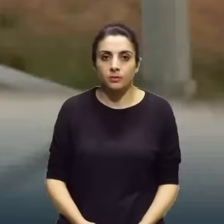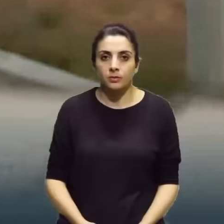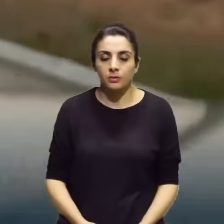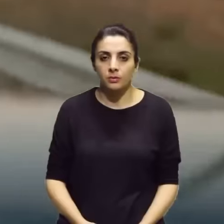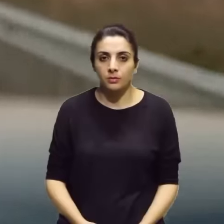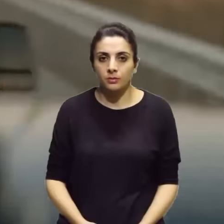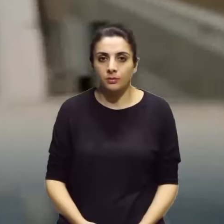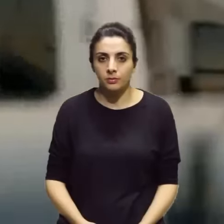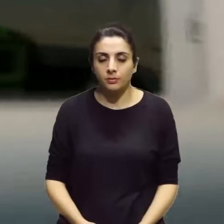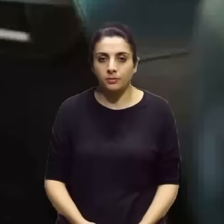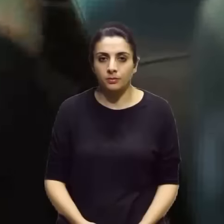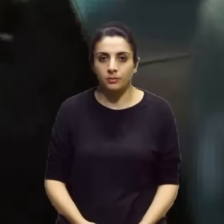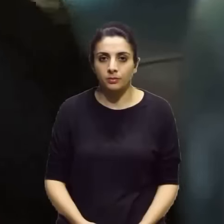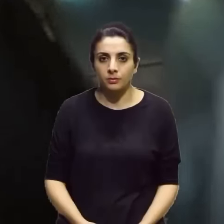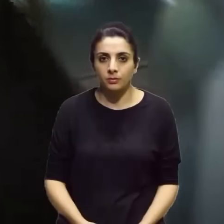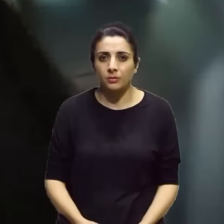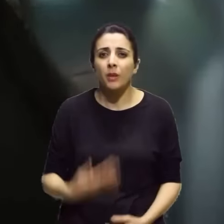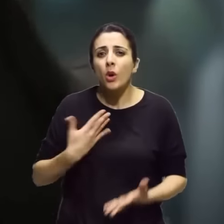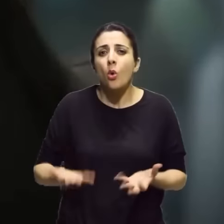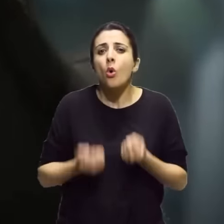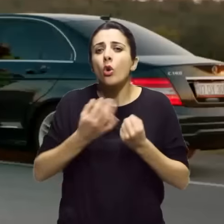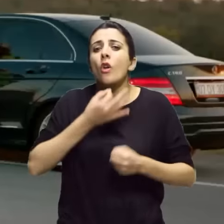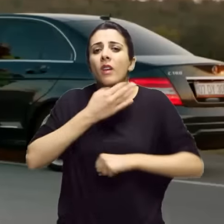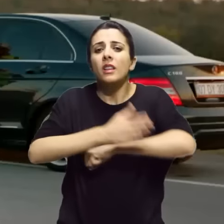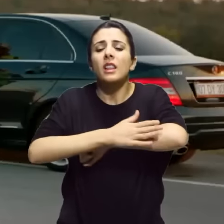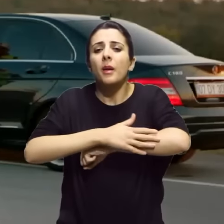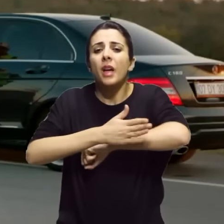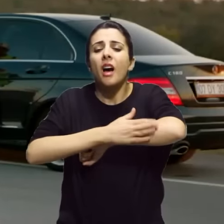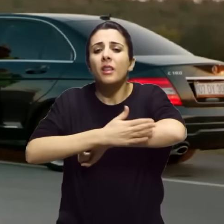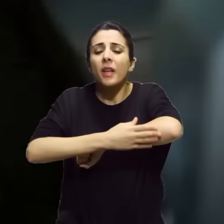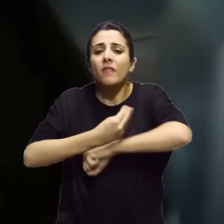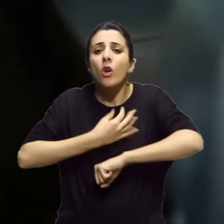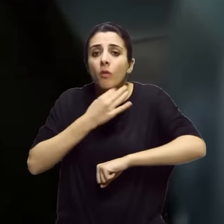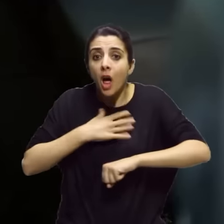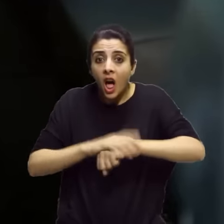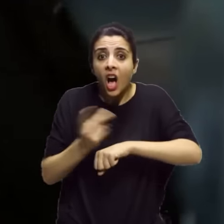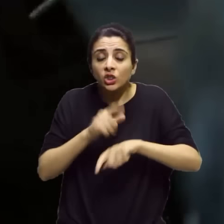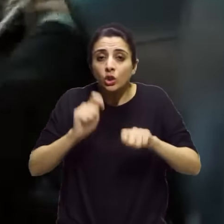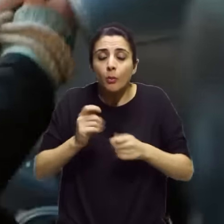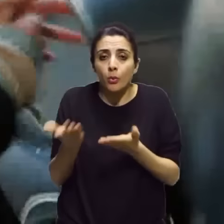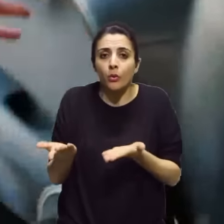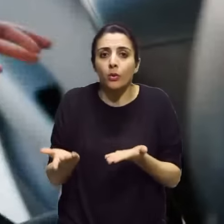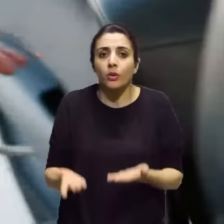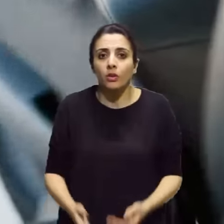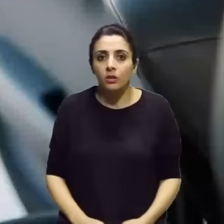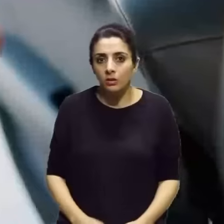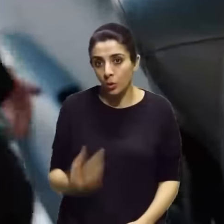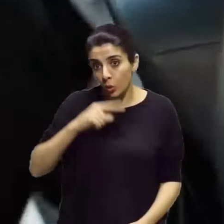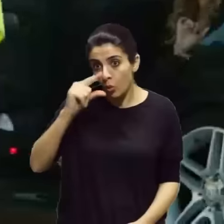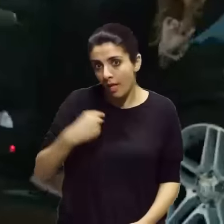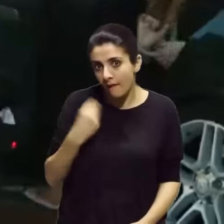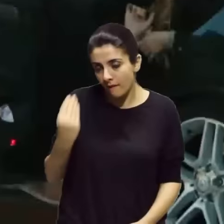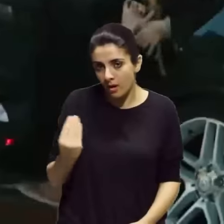Polisler hızlıca arabadan indiler. Kurtarın beni, imdat! İmdat, yardım edin, beni kaçırıyor bunlar. Sizi